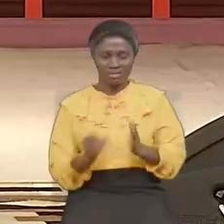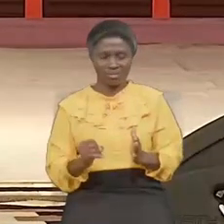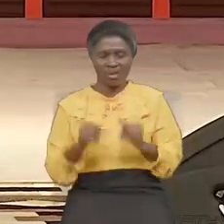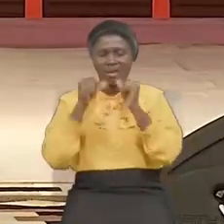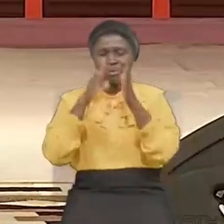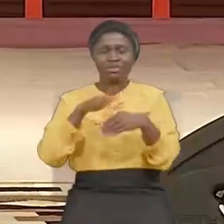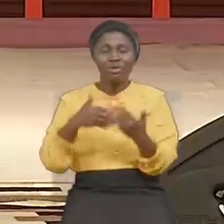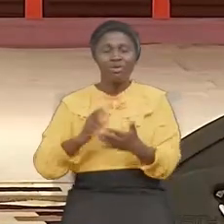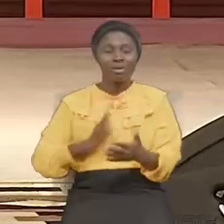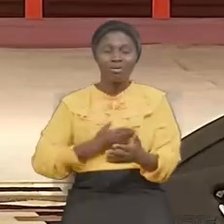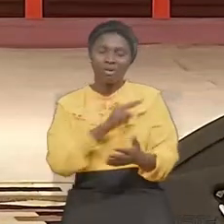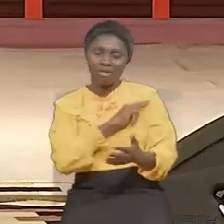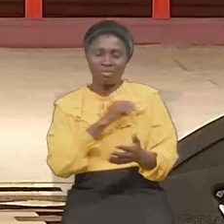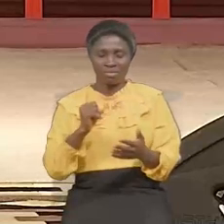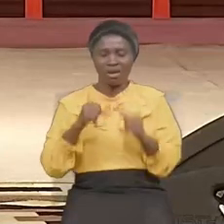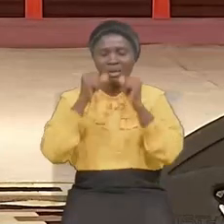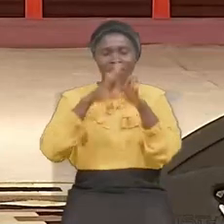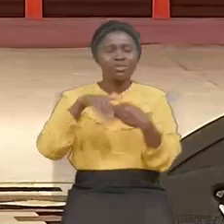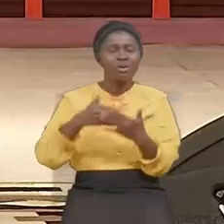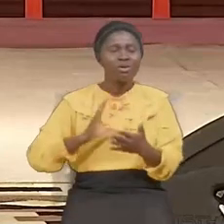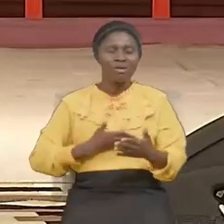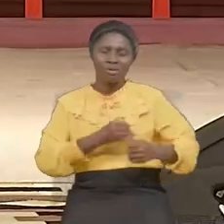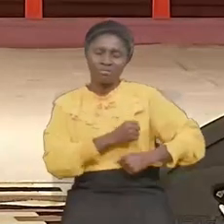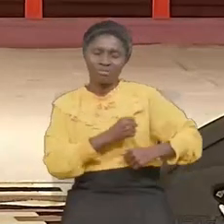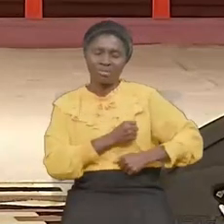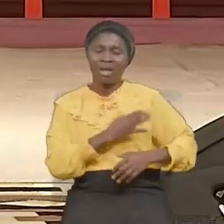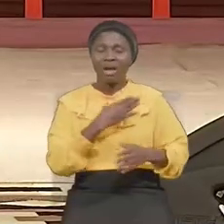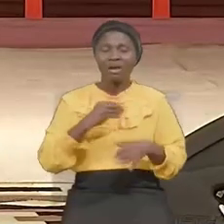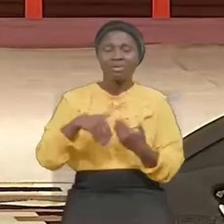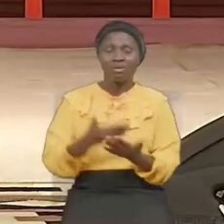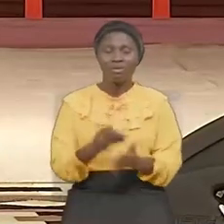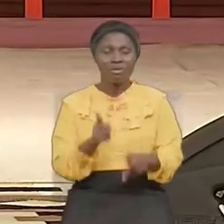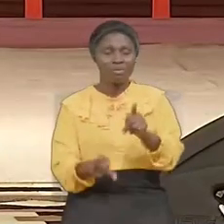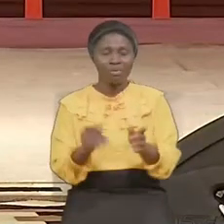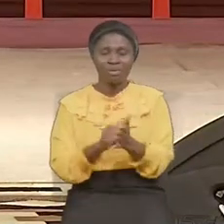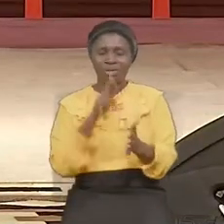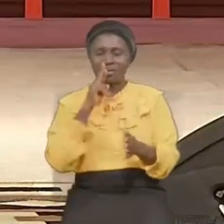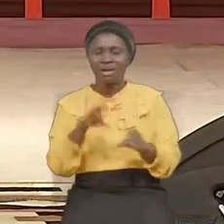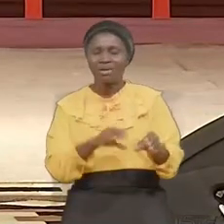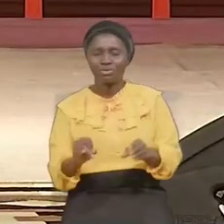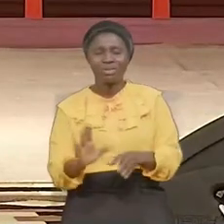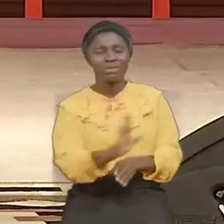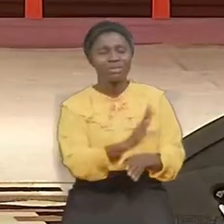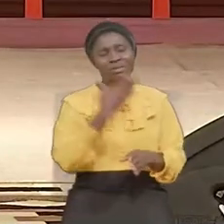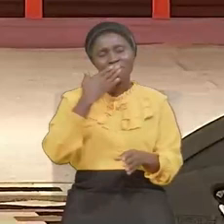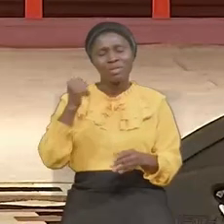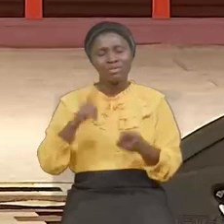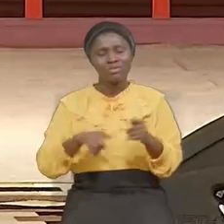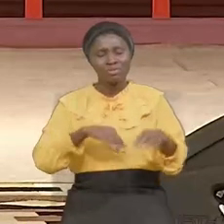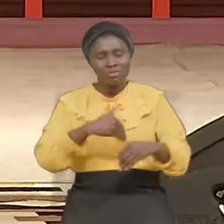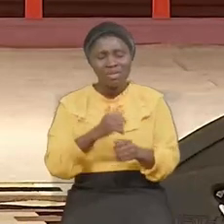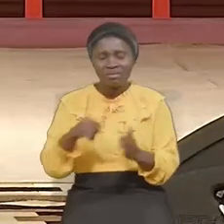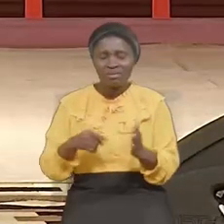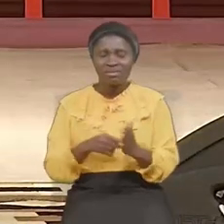surveillants, bénis tous nos agents de sécurité et tous ceux-là qui font de leur mieux pour que